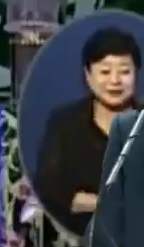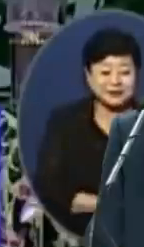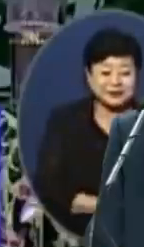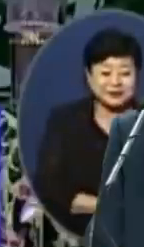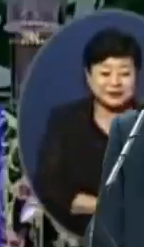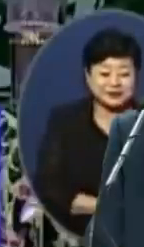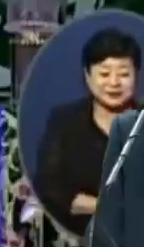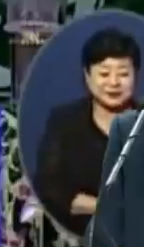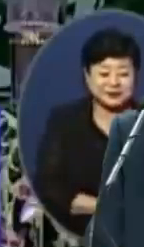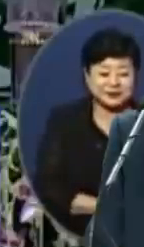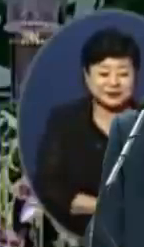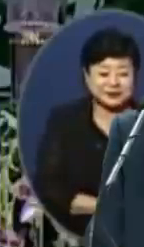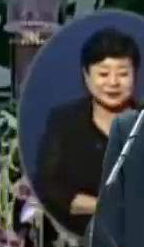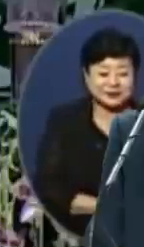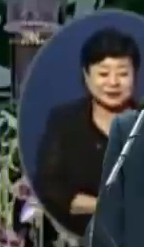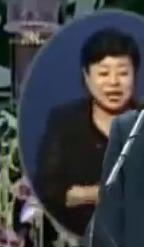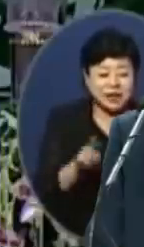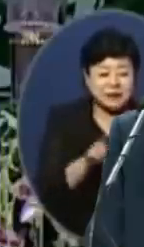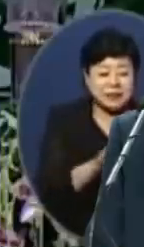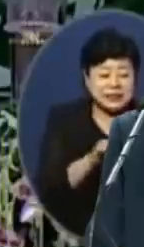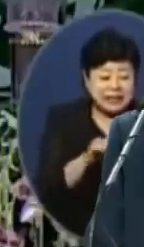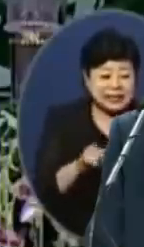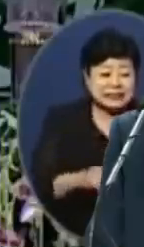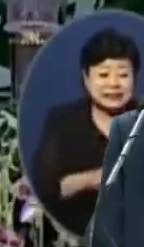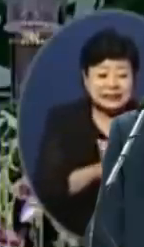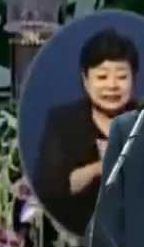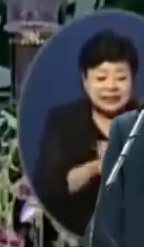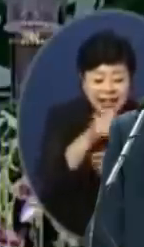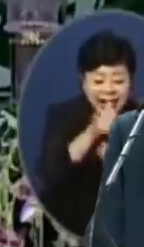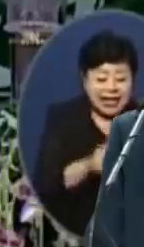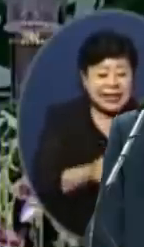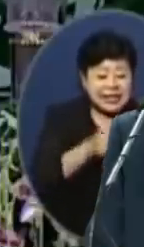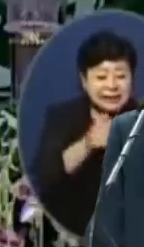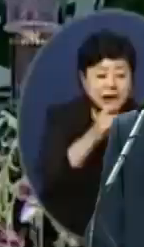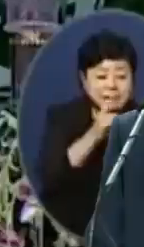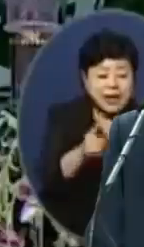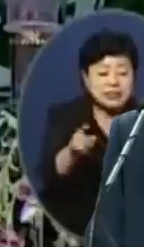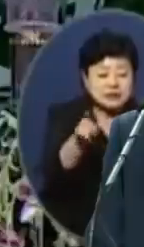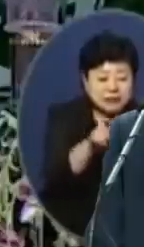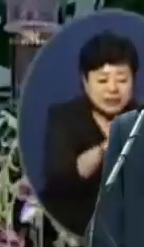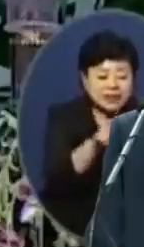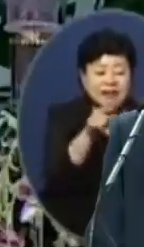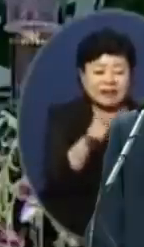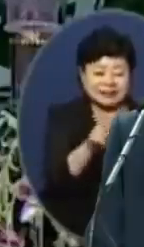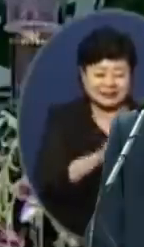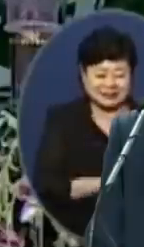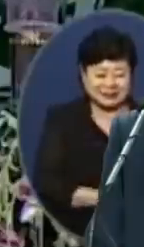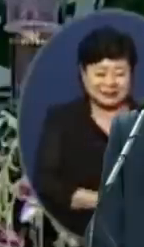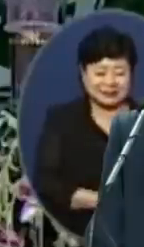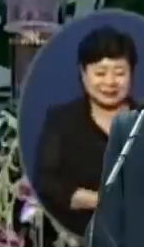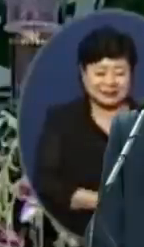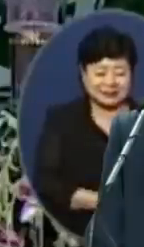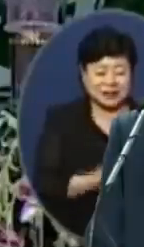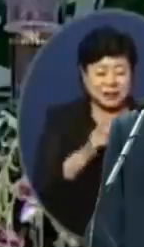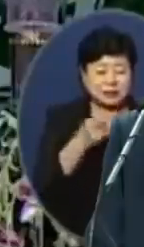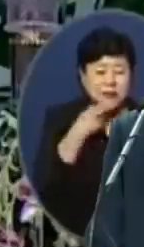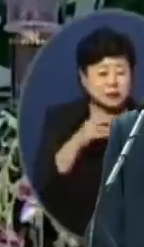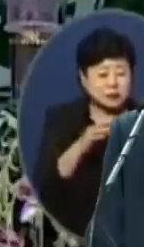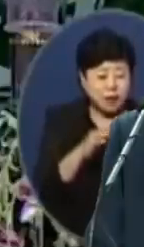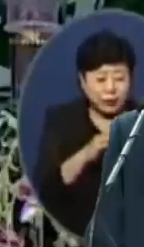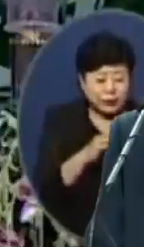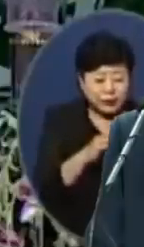말미암나니라고 말씀한 것입니다. 믿는다는 것은 하나님의 말씀을 믿는 것이지 말씀이